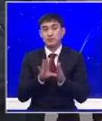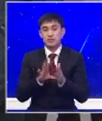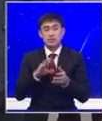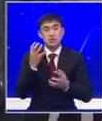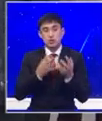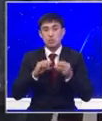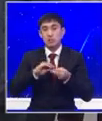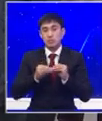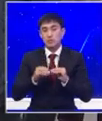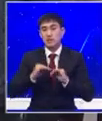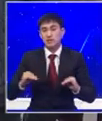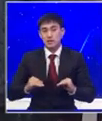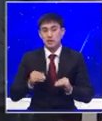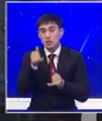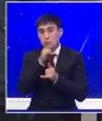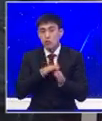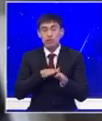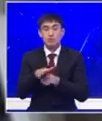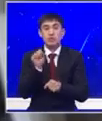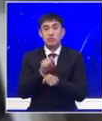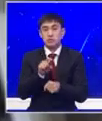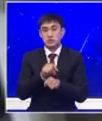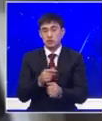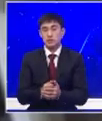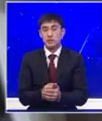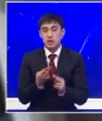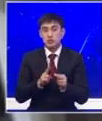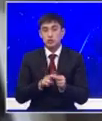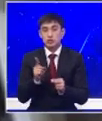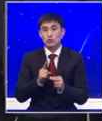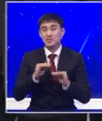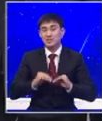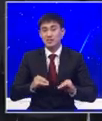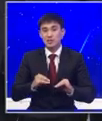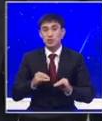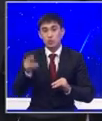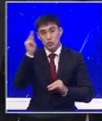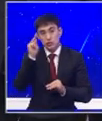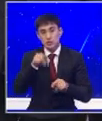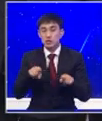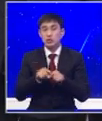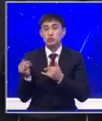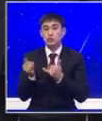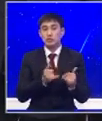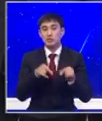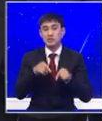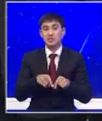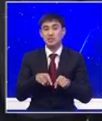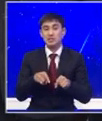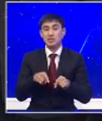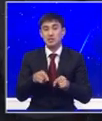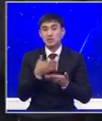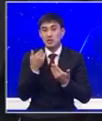для школьников. Они не могут вовремя выполнить домашнее задание. Из-за того, что дети вынуждены учиться в таких условиях, здесь речи нет